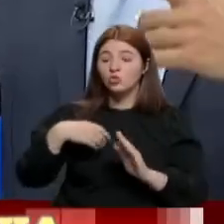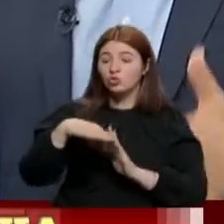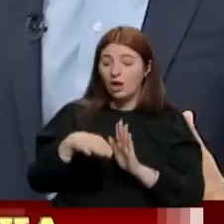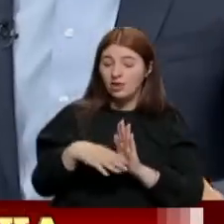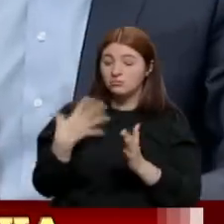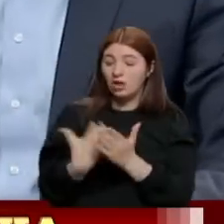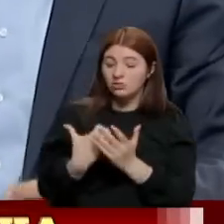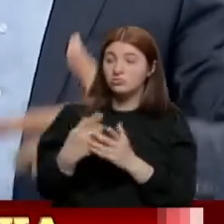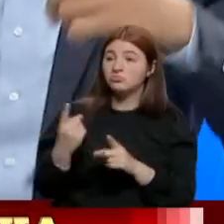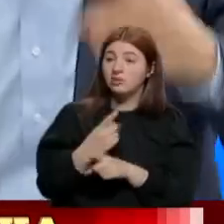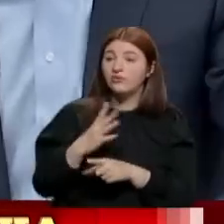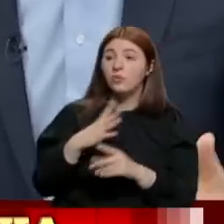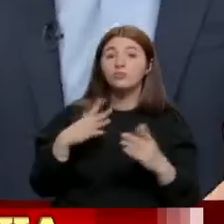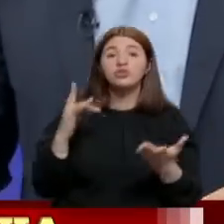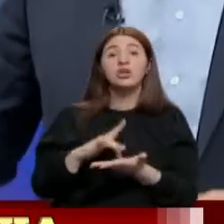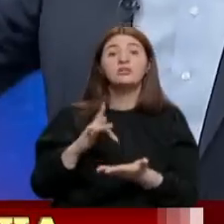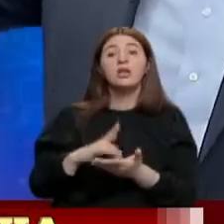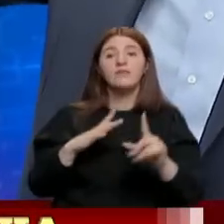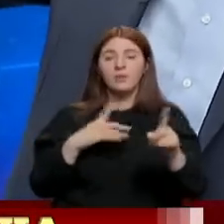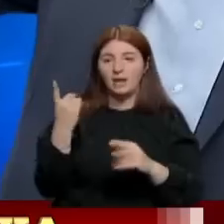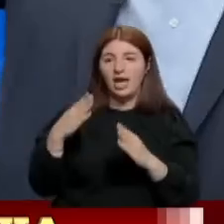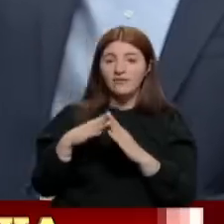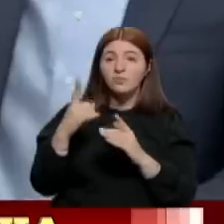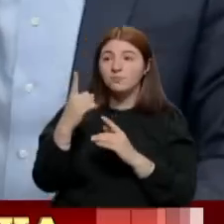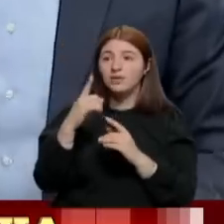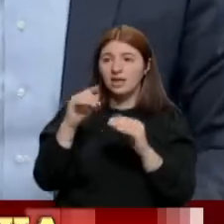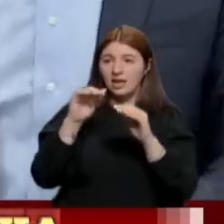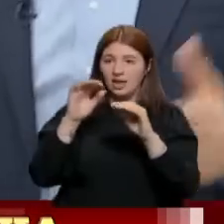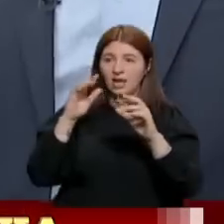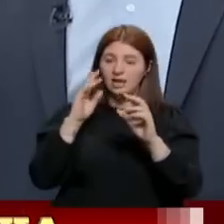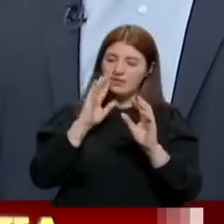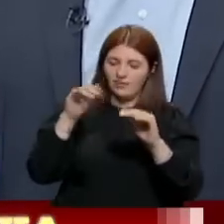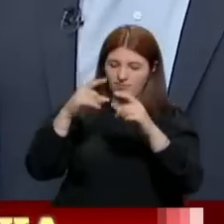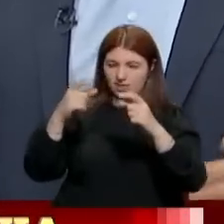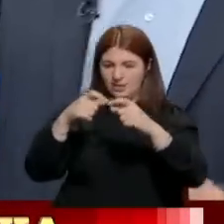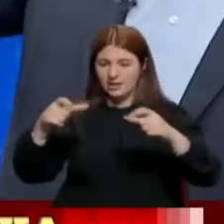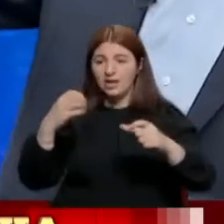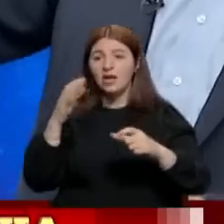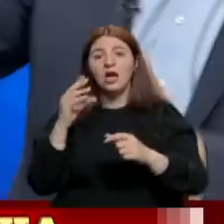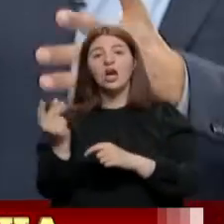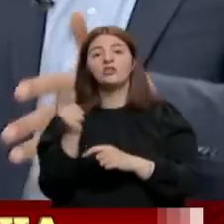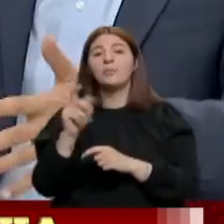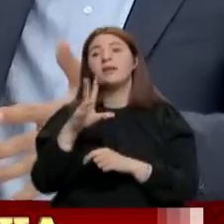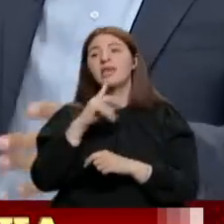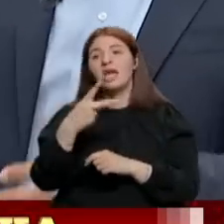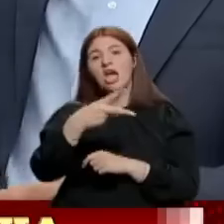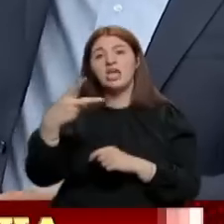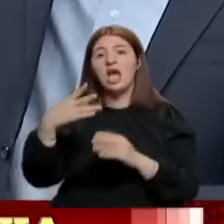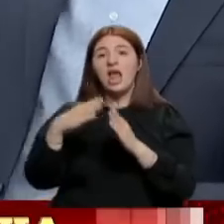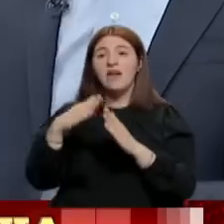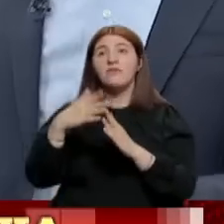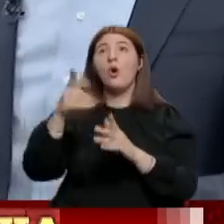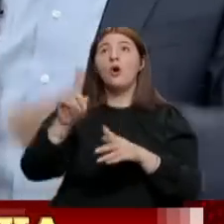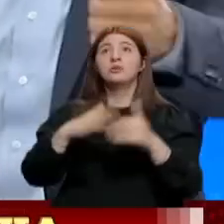var, kaideler var, büyük cezalar var. Yani bir evin bir sundurmasını bile siz yapamazsınız kaçak köçek. Değil ki iki katlı imarlı yere